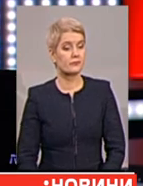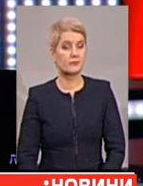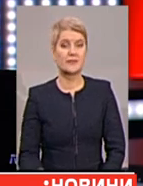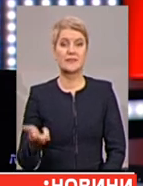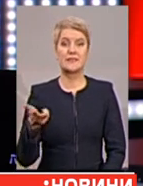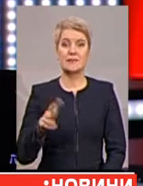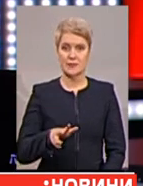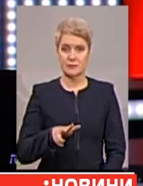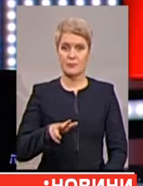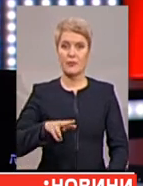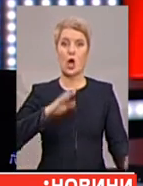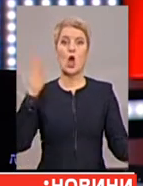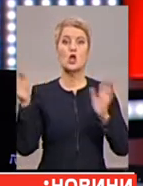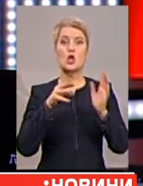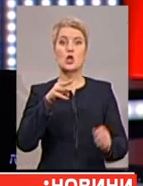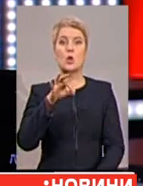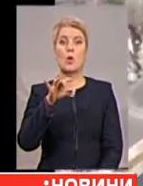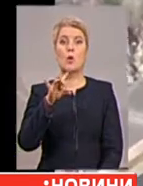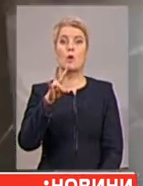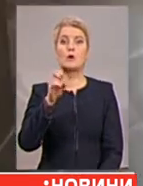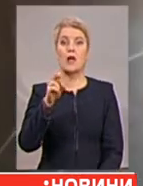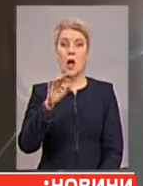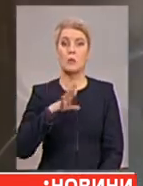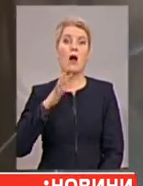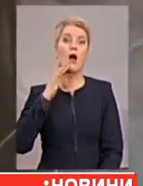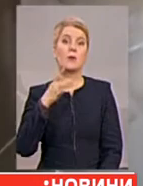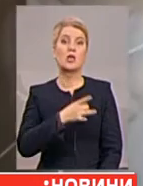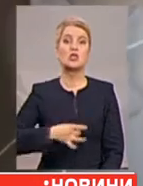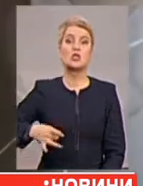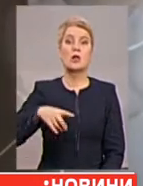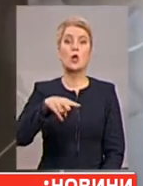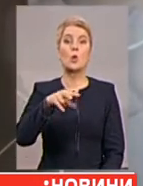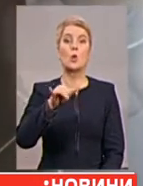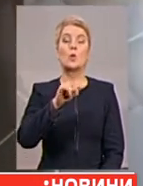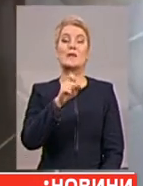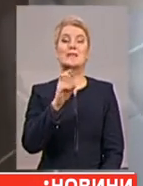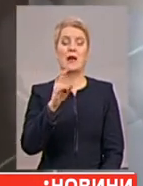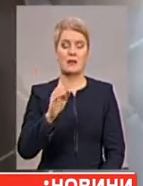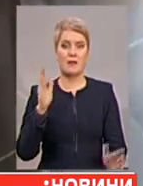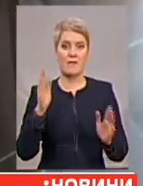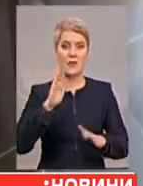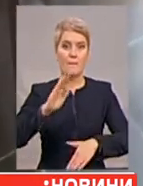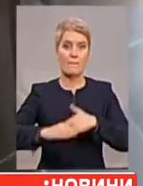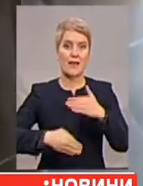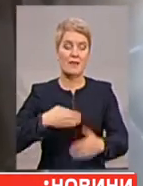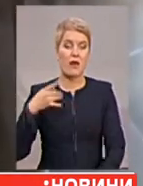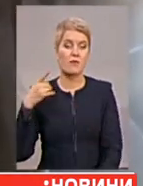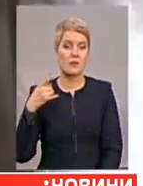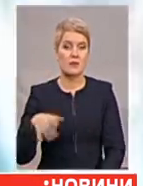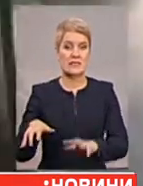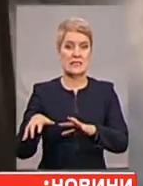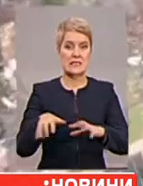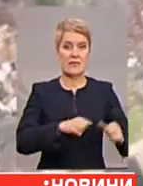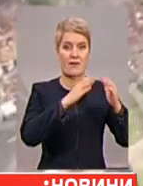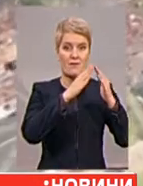3 торнадо прокотилися американським штатом Луїзіана. Десятки людей дістали травми. Сильний вітер перевертав автомобілі, зривав з будинків дахи